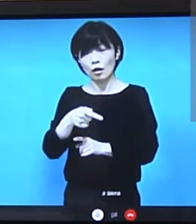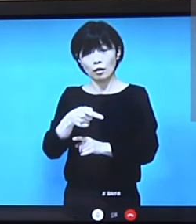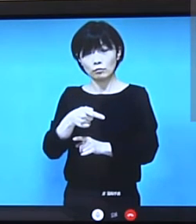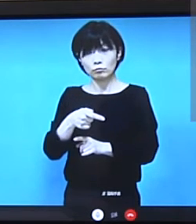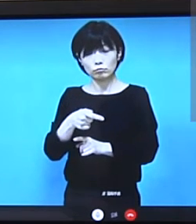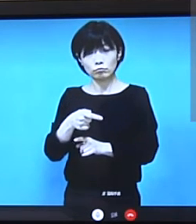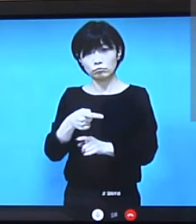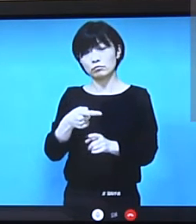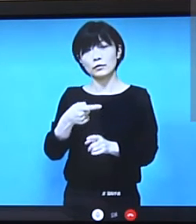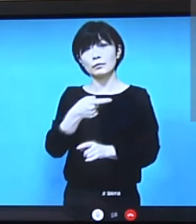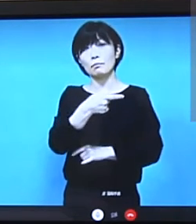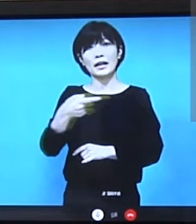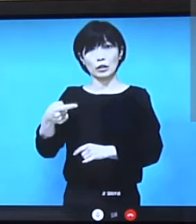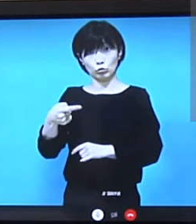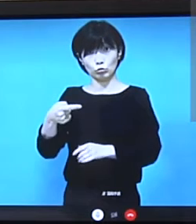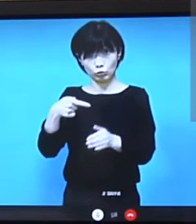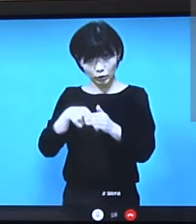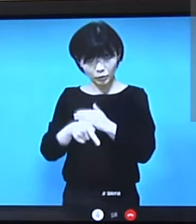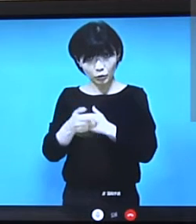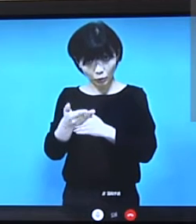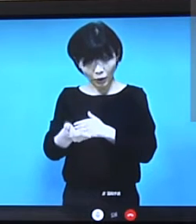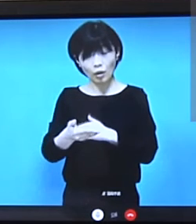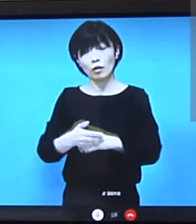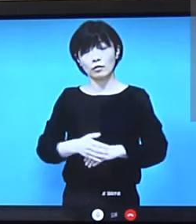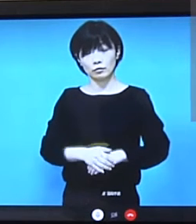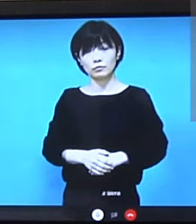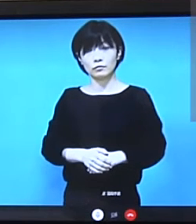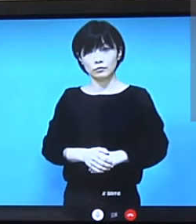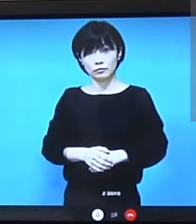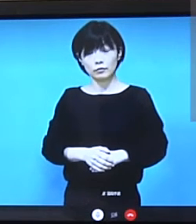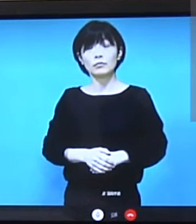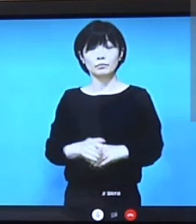PCR 検査は陰性でございました。 わかりました。ありがとうございます。